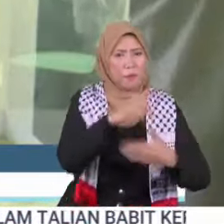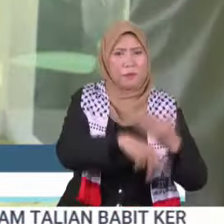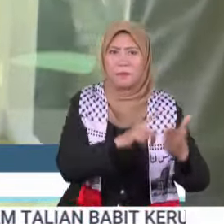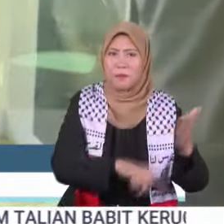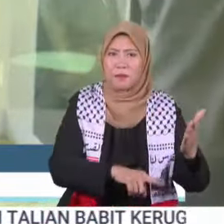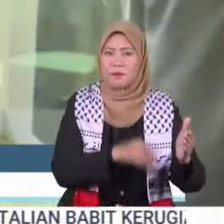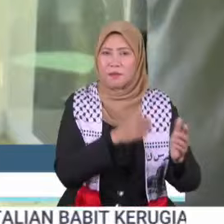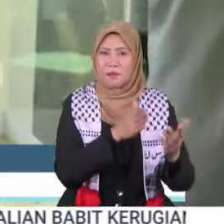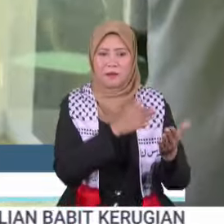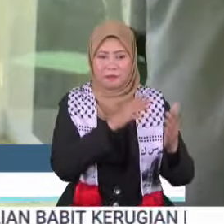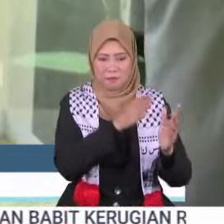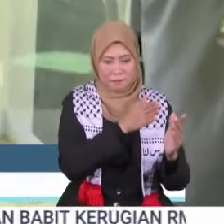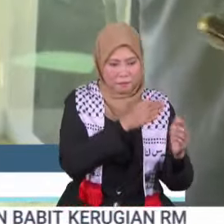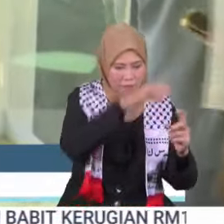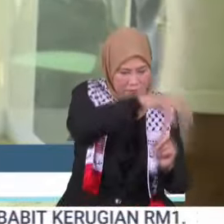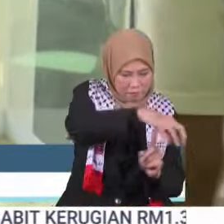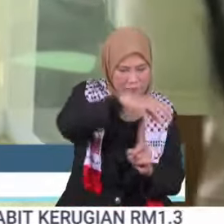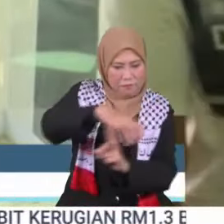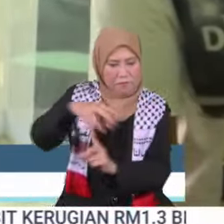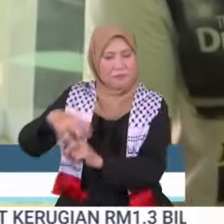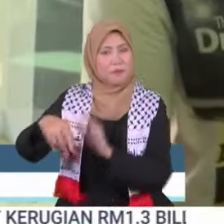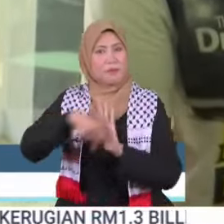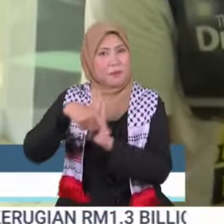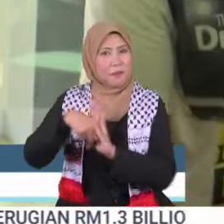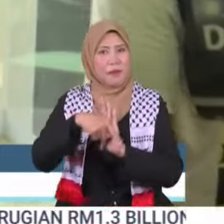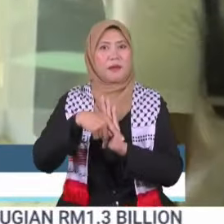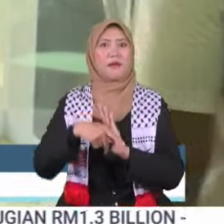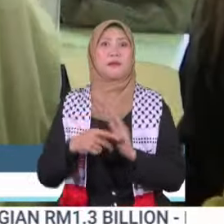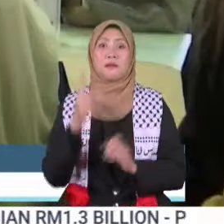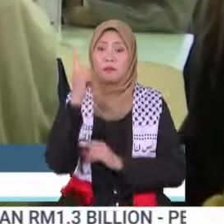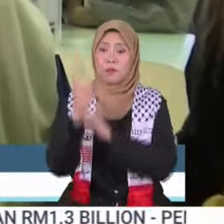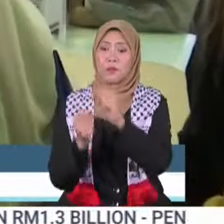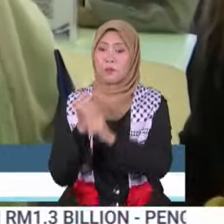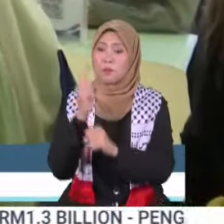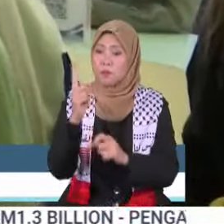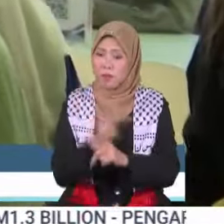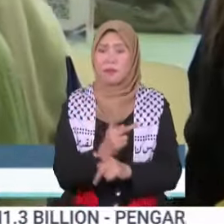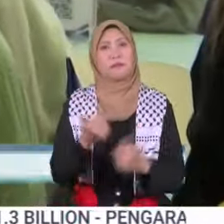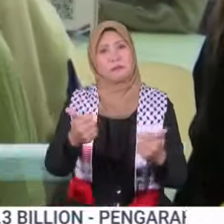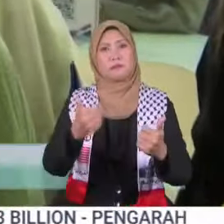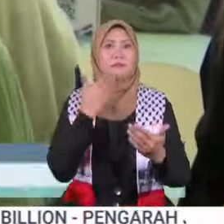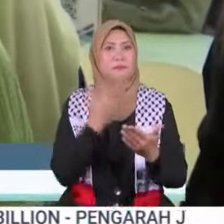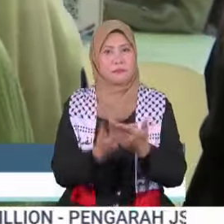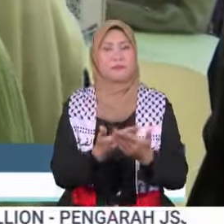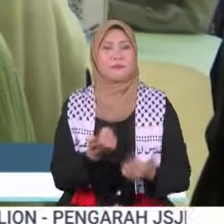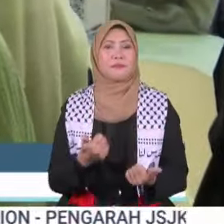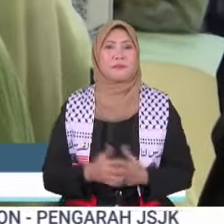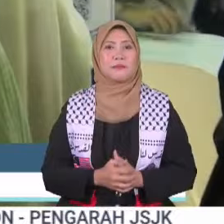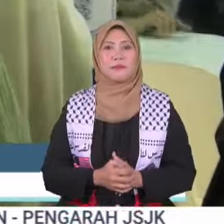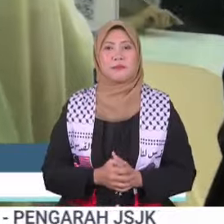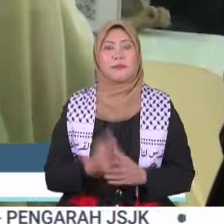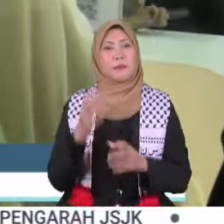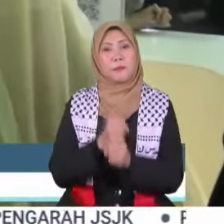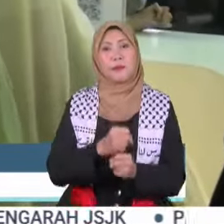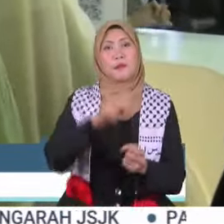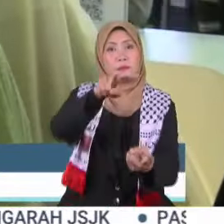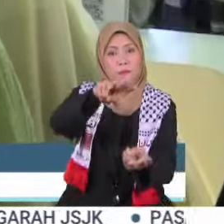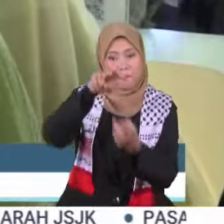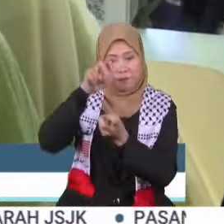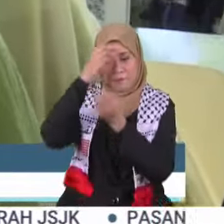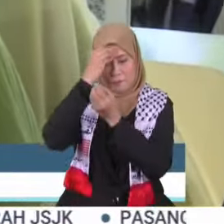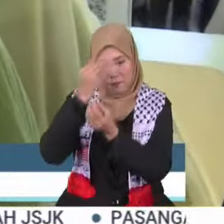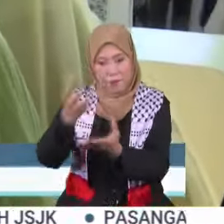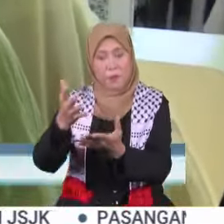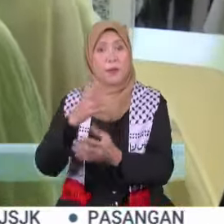kalau macam ni kalau dia buat setahun sekali bagus juga. Nak tengok booth-booth semua dapatkan info dan nak